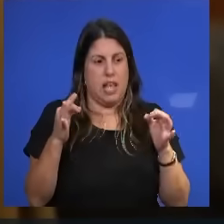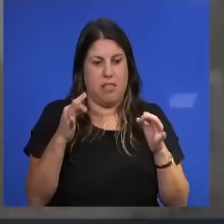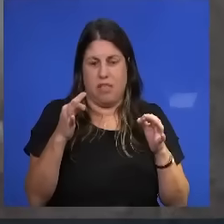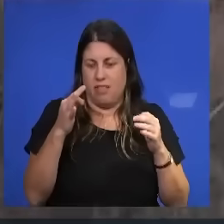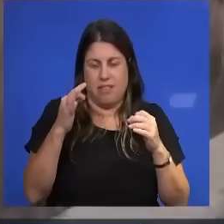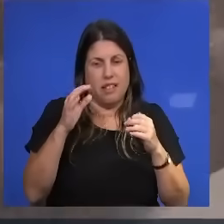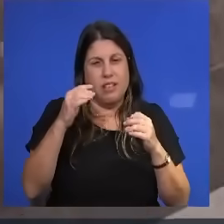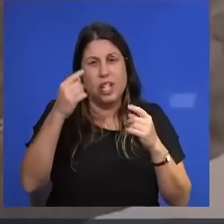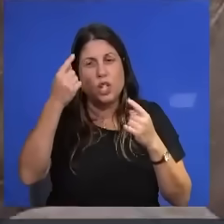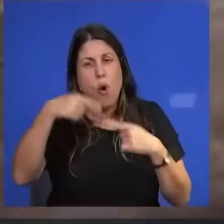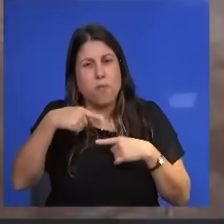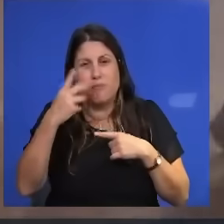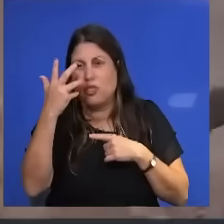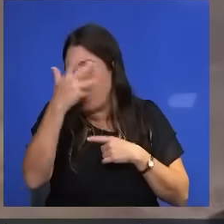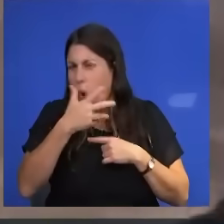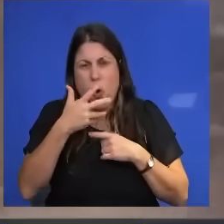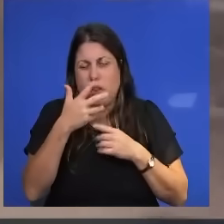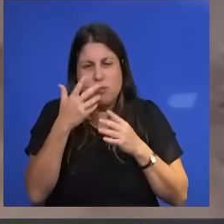האהובה.